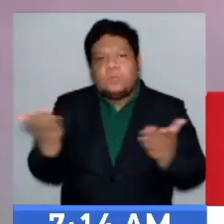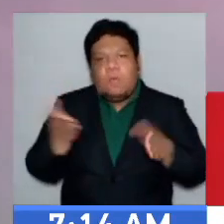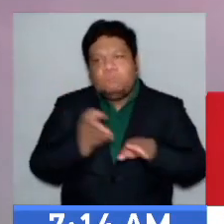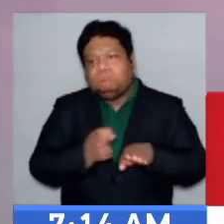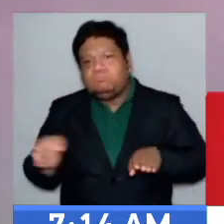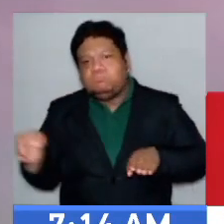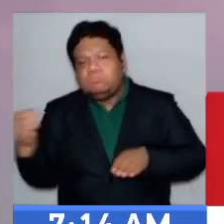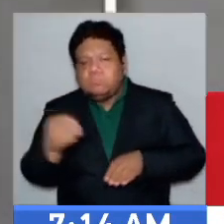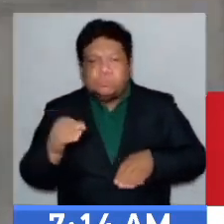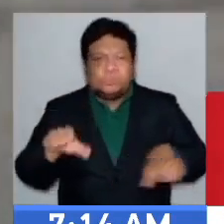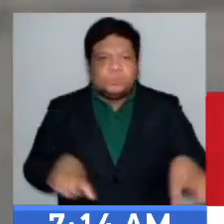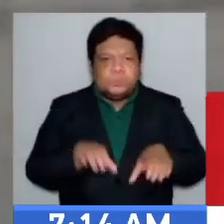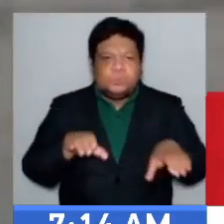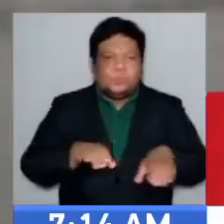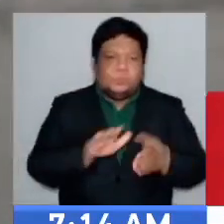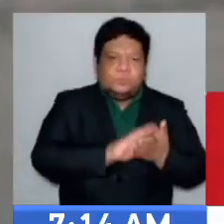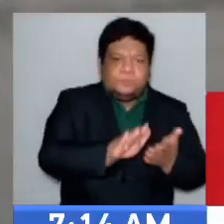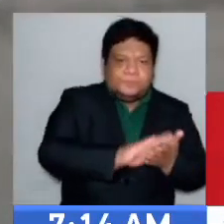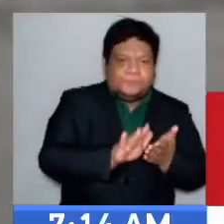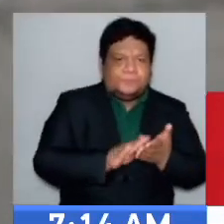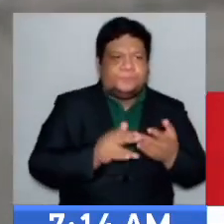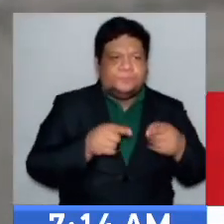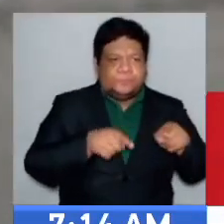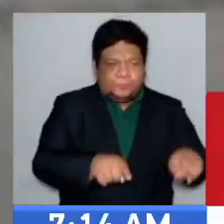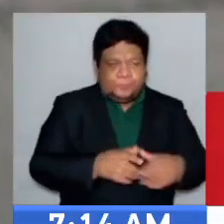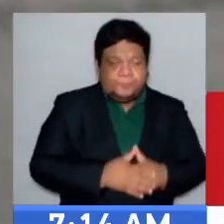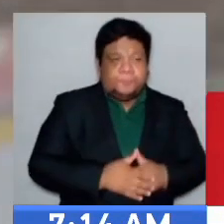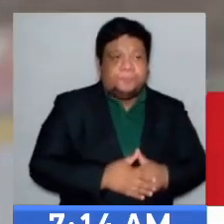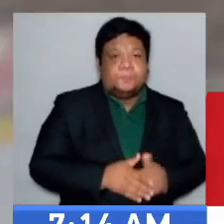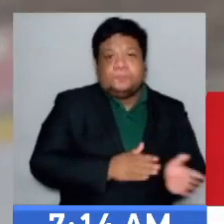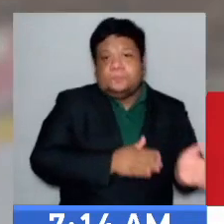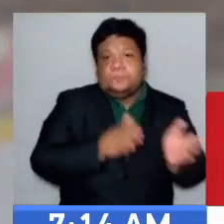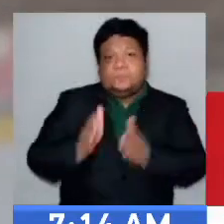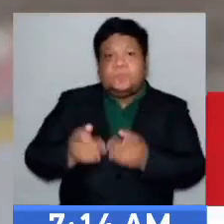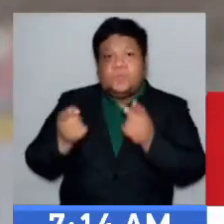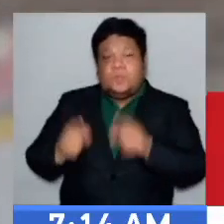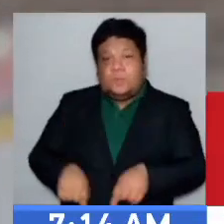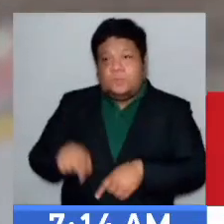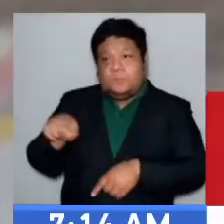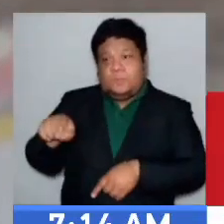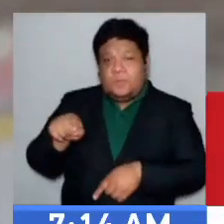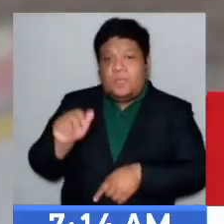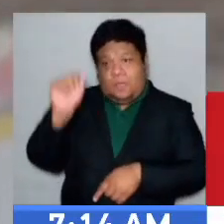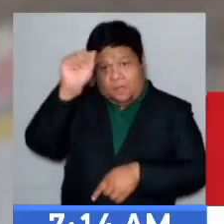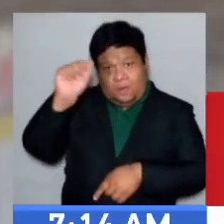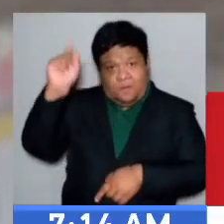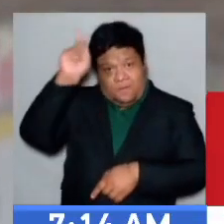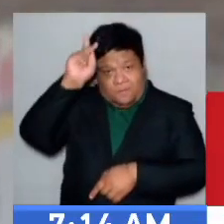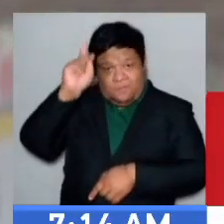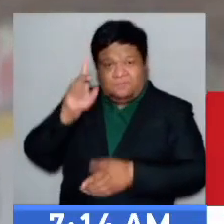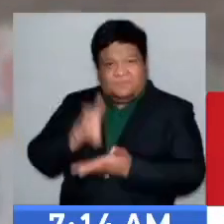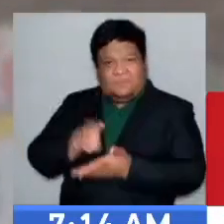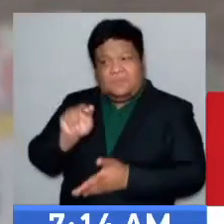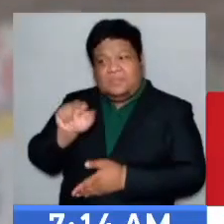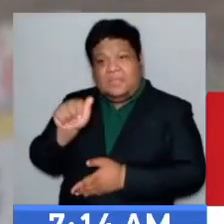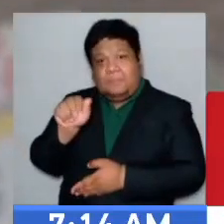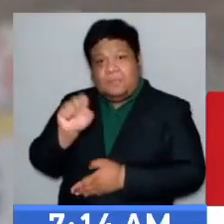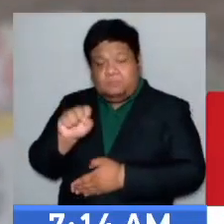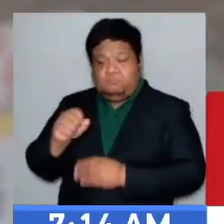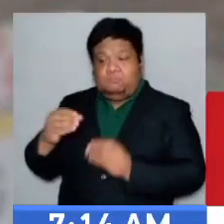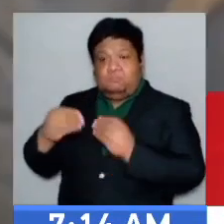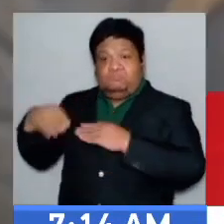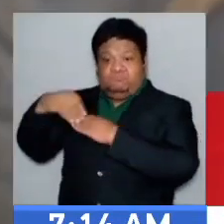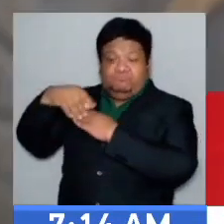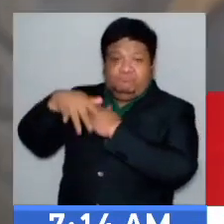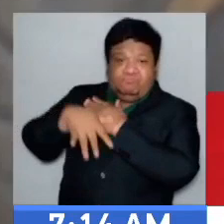clearing operation. Nagka-landslide naman sa Nabasaklan, kaya pansamantalang naantala ang biyahe ng mga turistang papunta sa